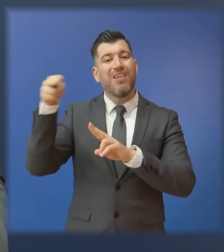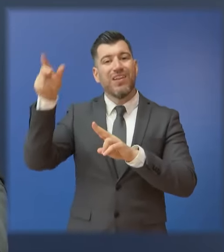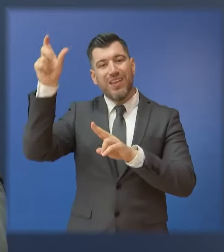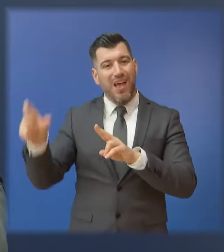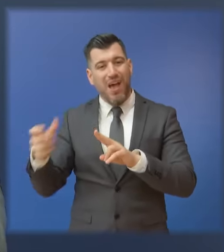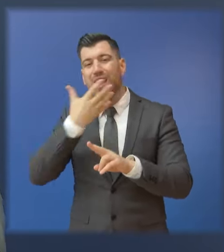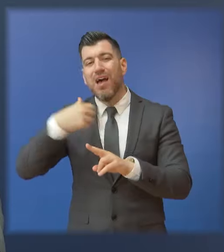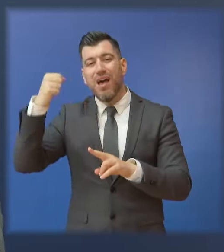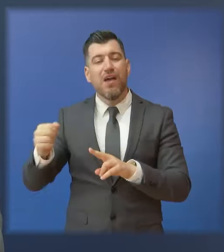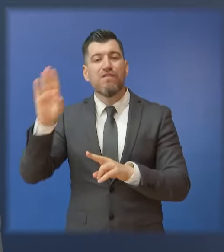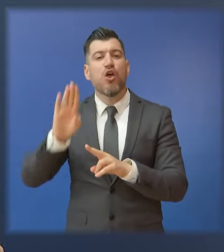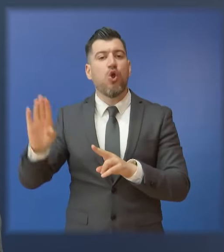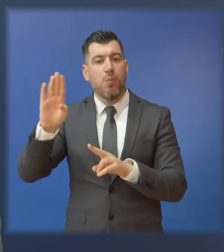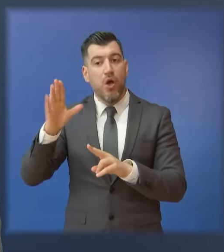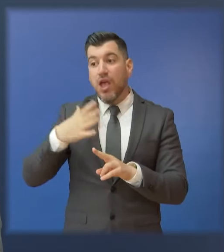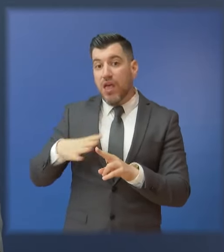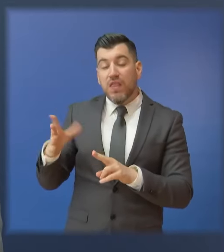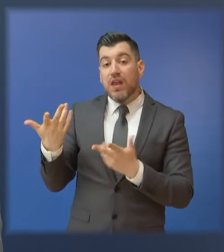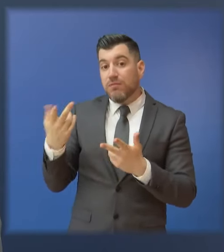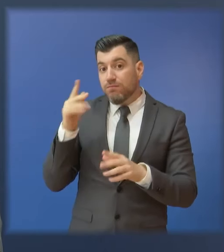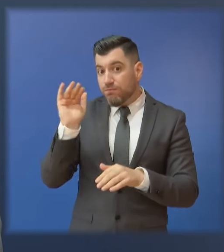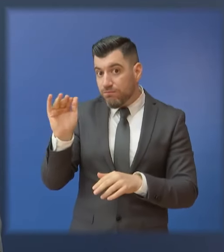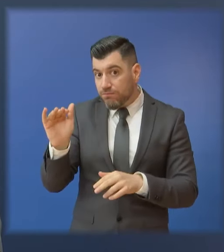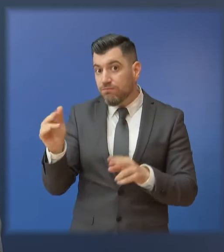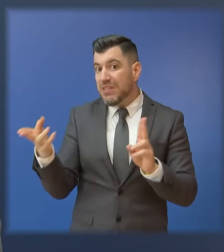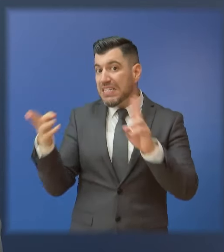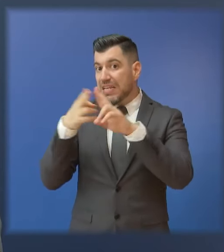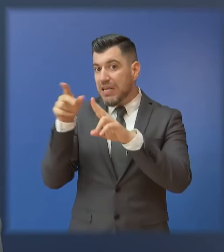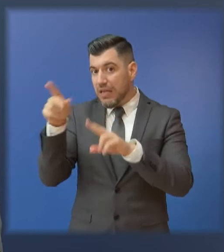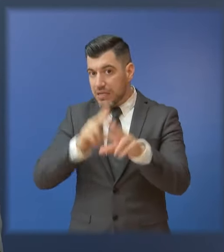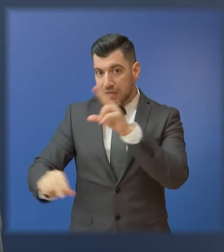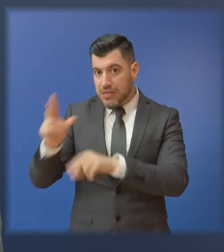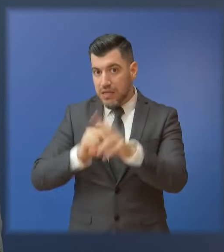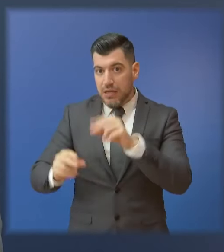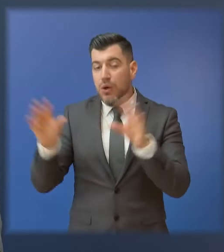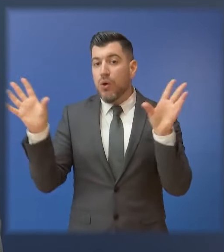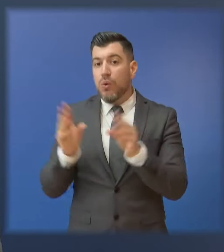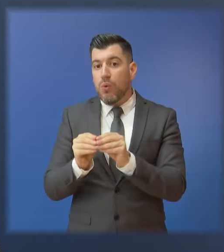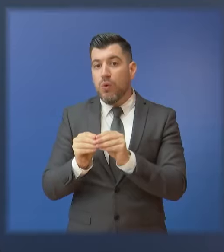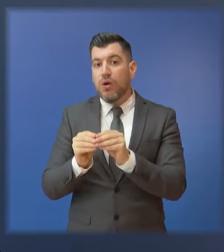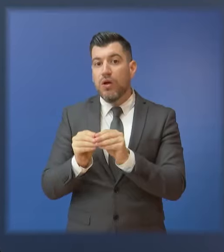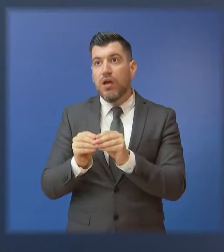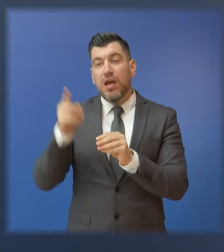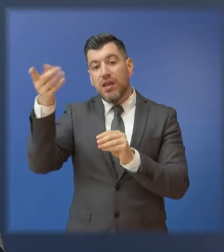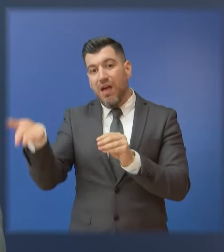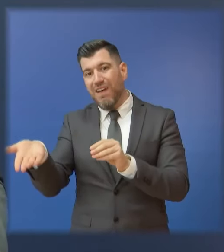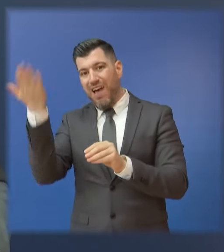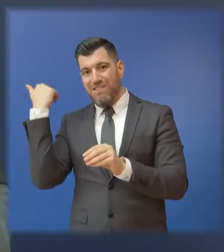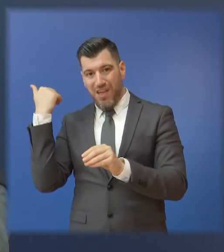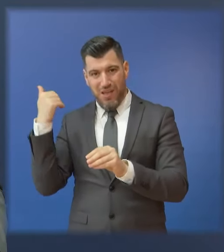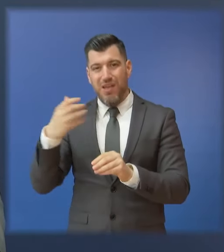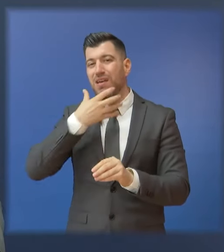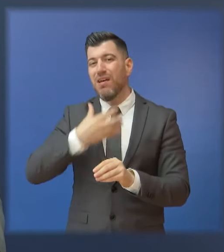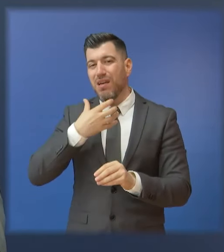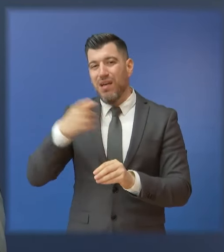εκείνη την συζήτηση τέθηκε θέμα ελπιδοφόρου θέμα αποχώρησης του ελπιδοφόρου από την την αρχιεπισκοπή αμερικής ευχαριστώ δεν έχω καμία